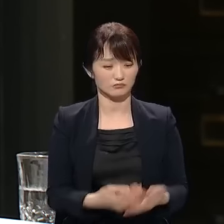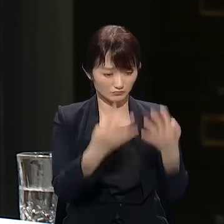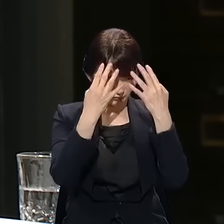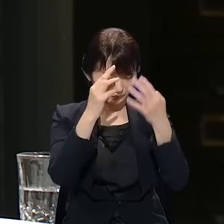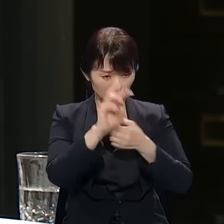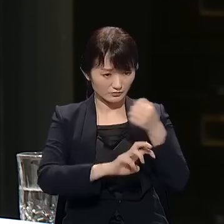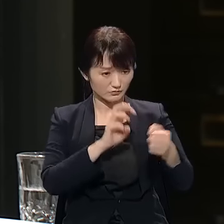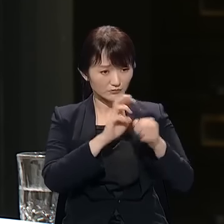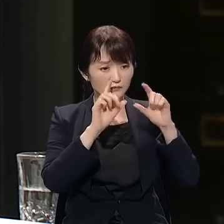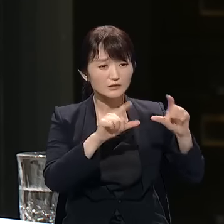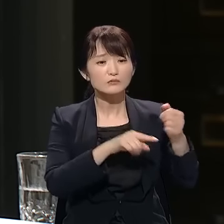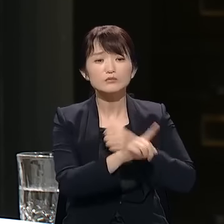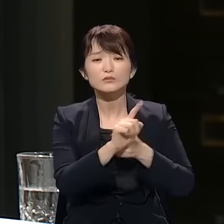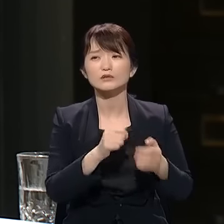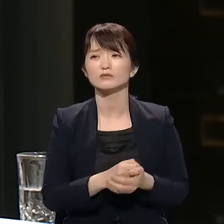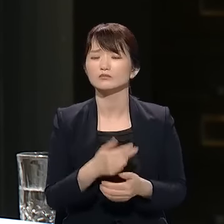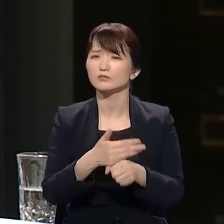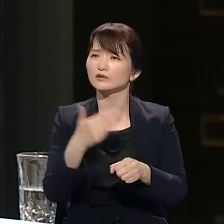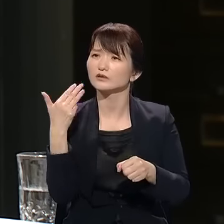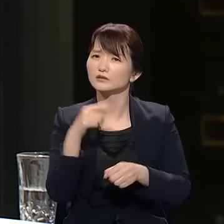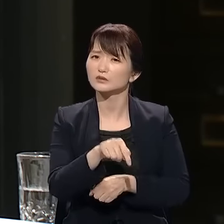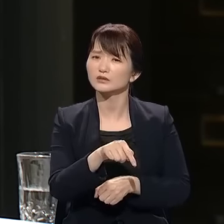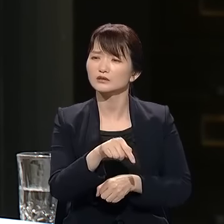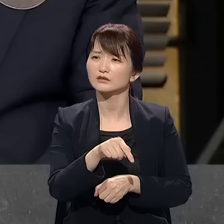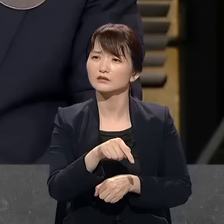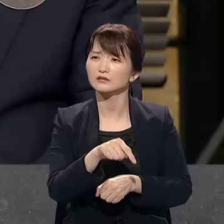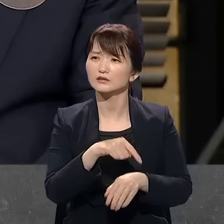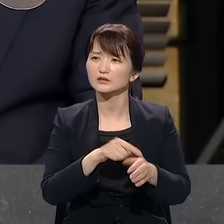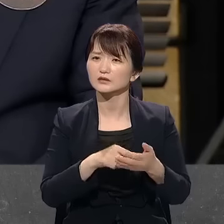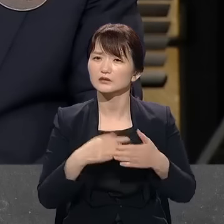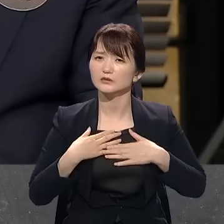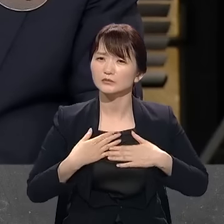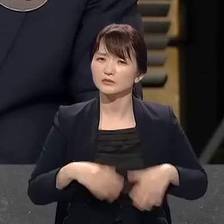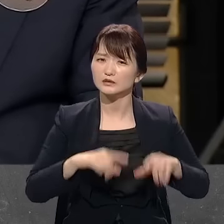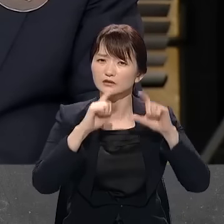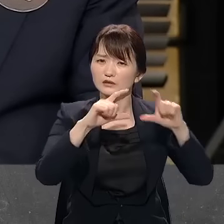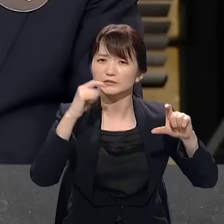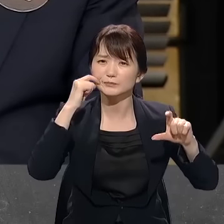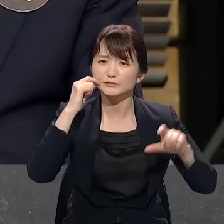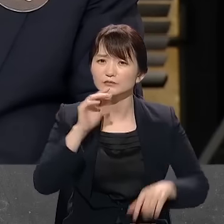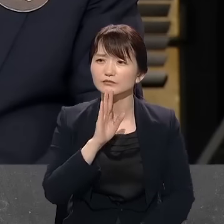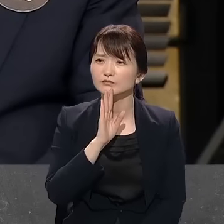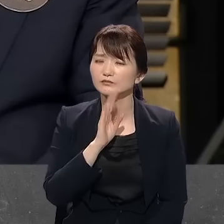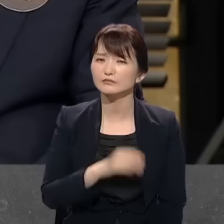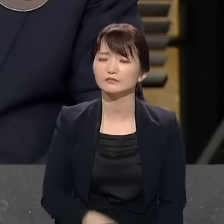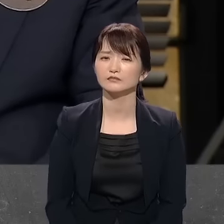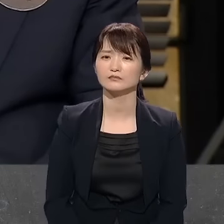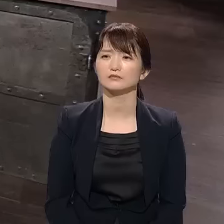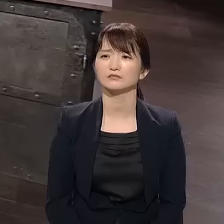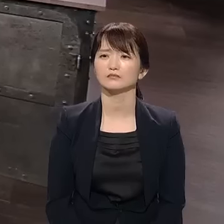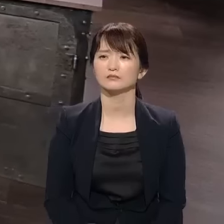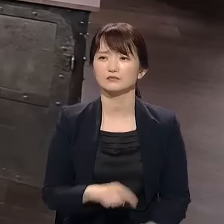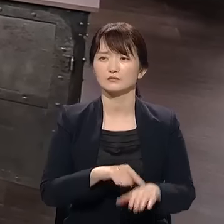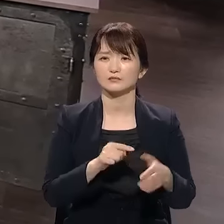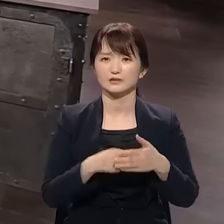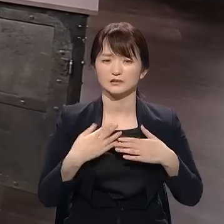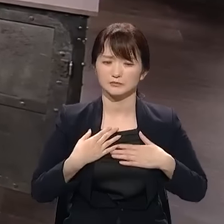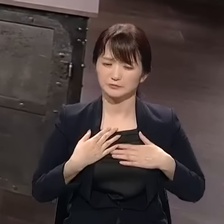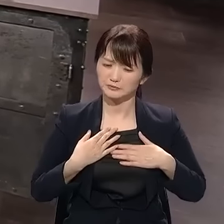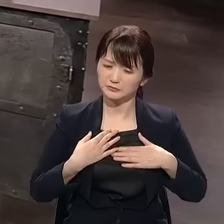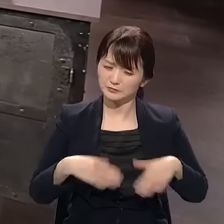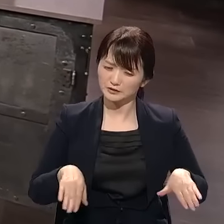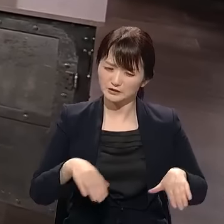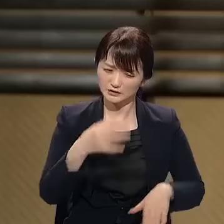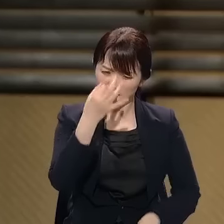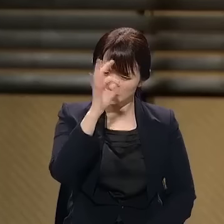8년 전 요즘 같으면 이억 이런 걸로 심심 미학 안 나오지 않겠습니까 변호사님 그렇죠 심미 자체가 받아지는 경가